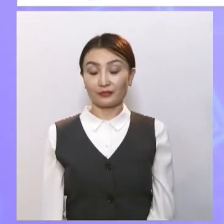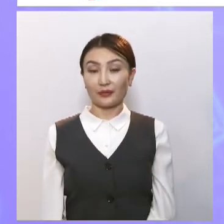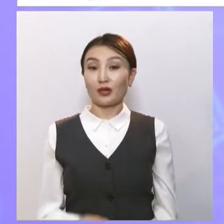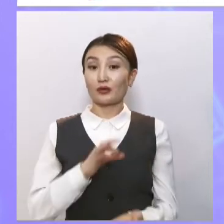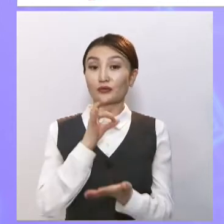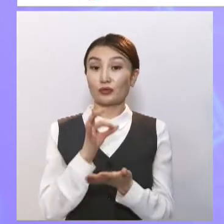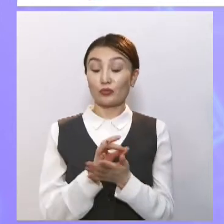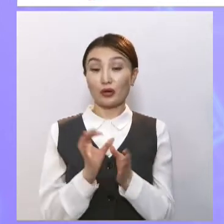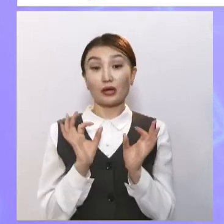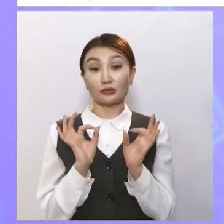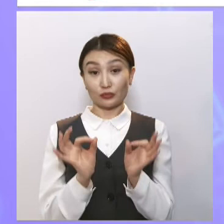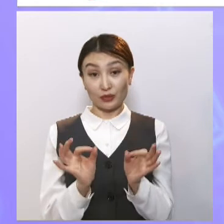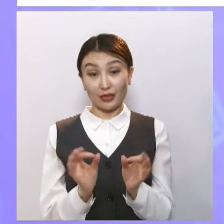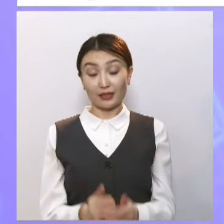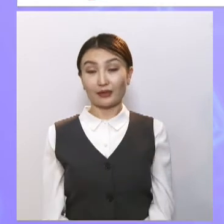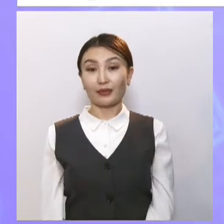Жууңар туура келдиби?